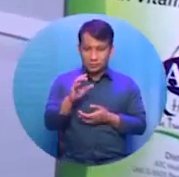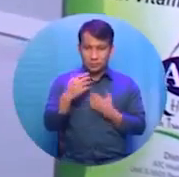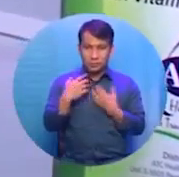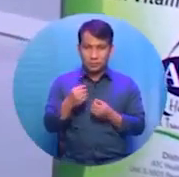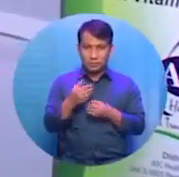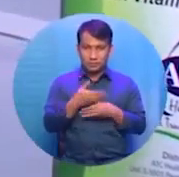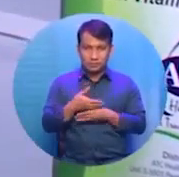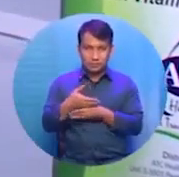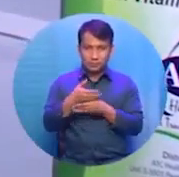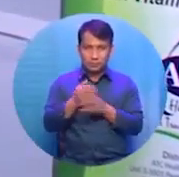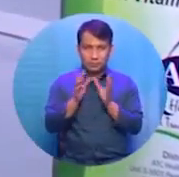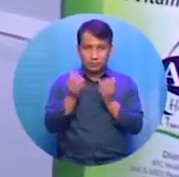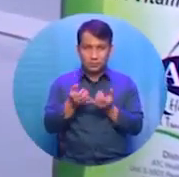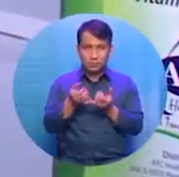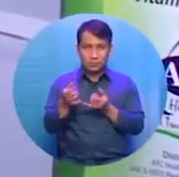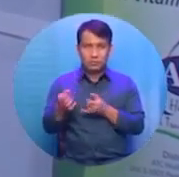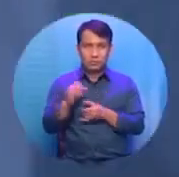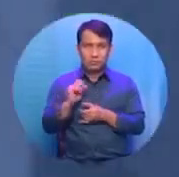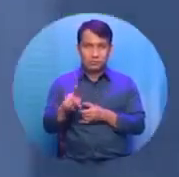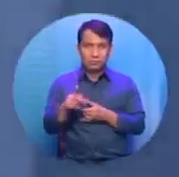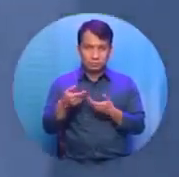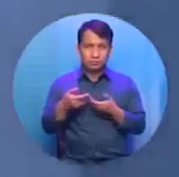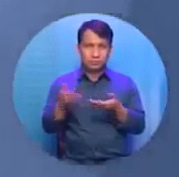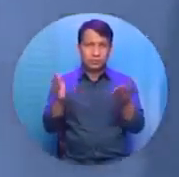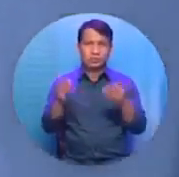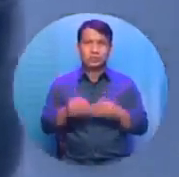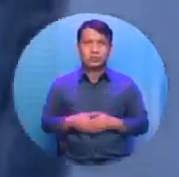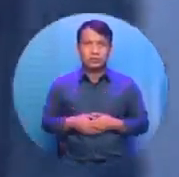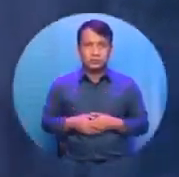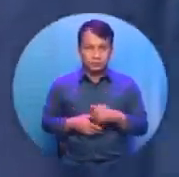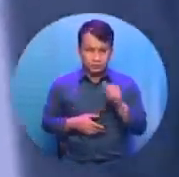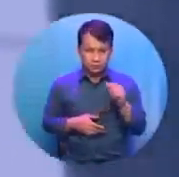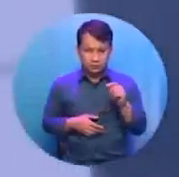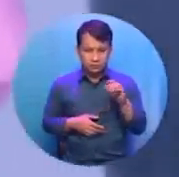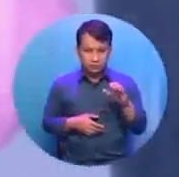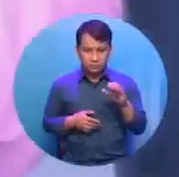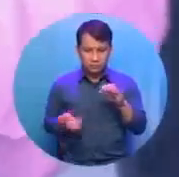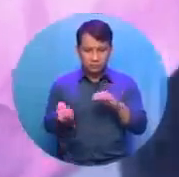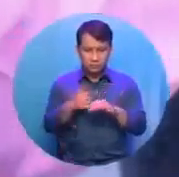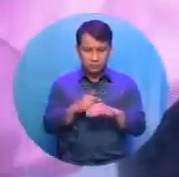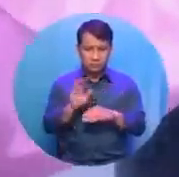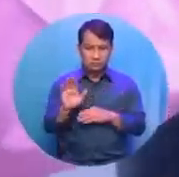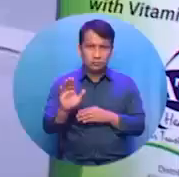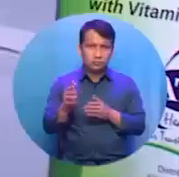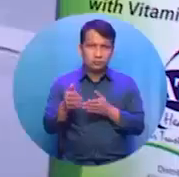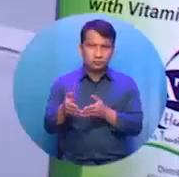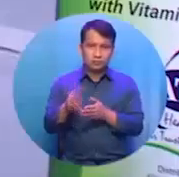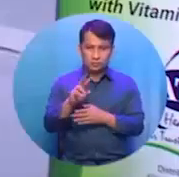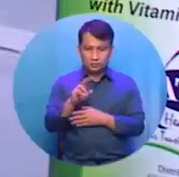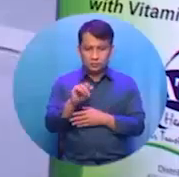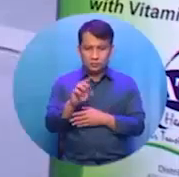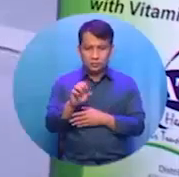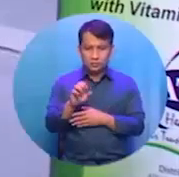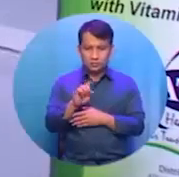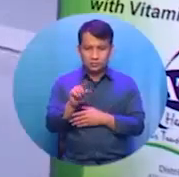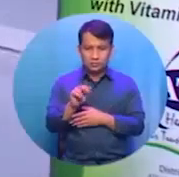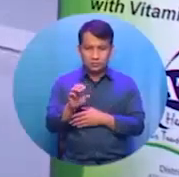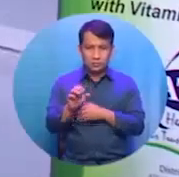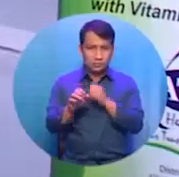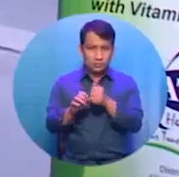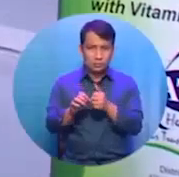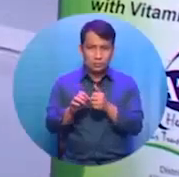Healthcare Corporation. Sige. Fire. ATC coming your way. Vita Sync.